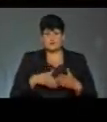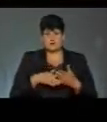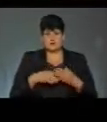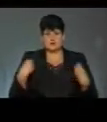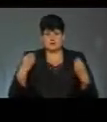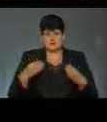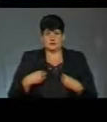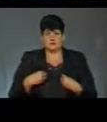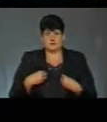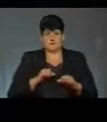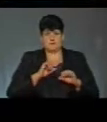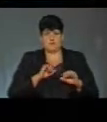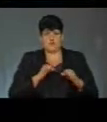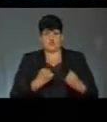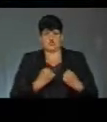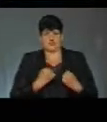бронежилет.